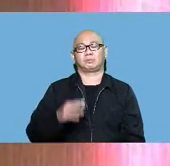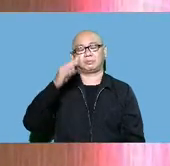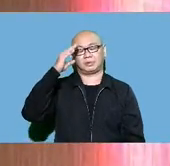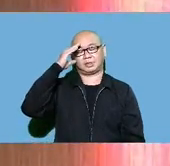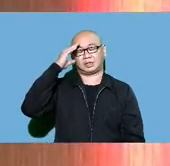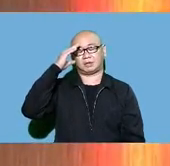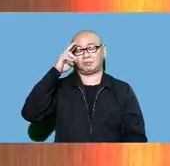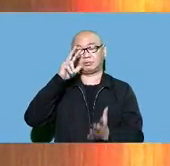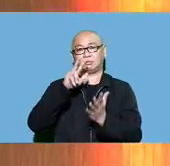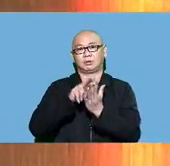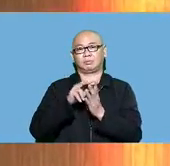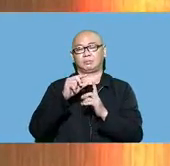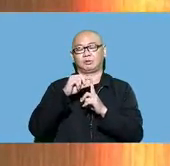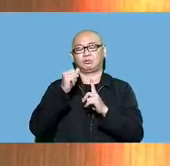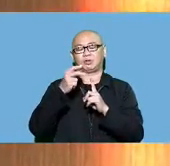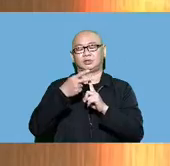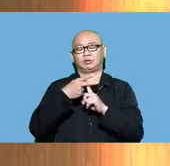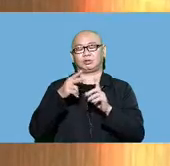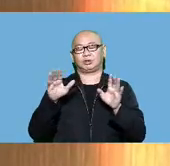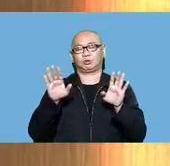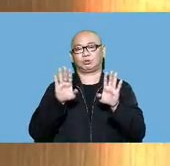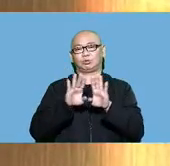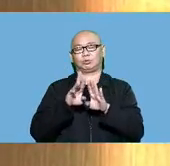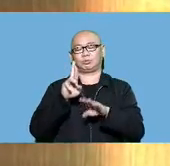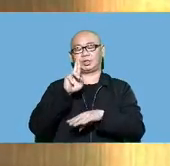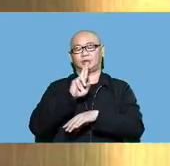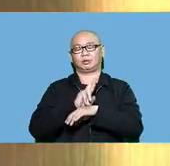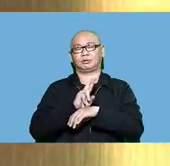Upacara pengukuhan profesor ditutup oleh rektor.